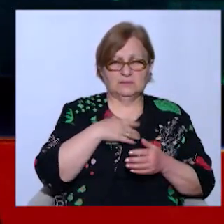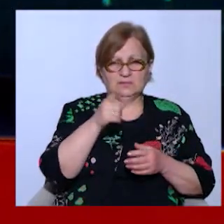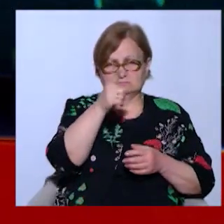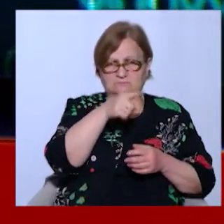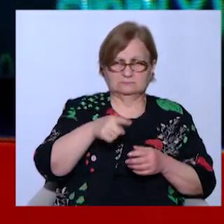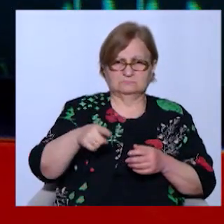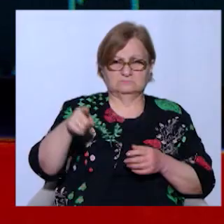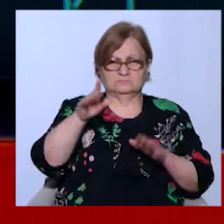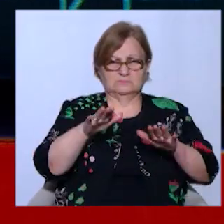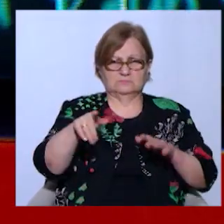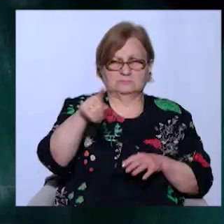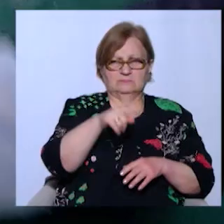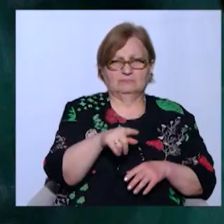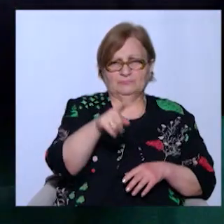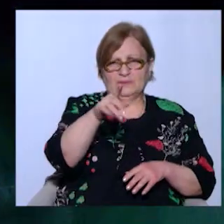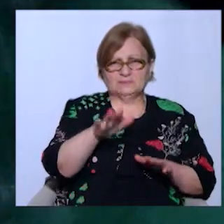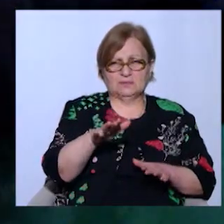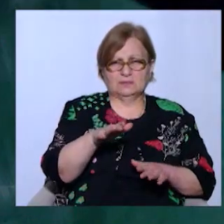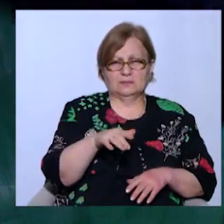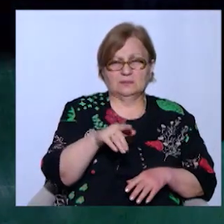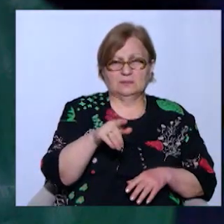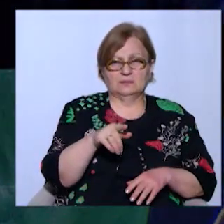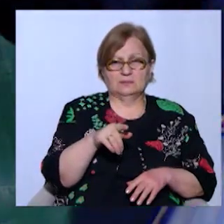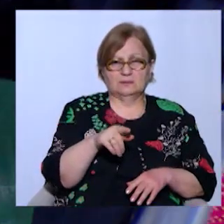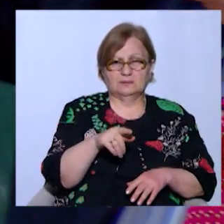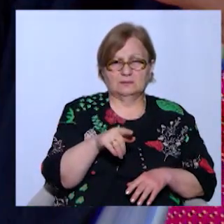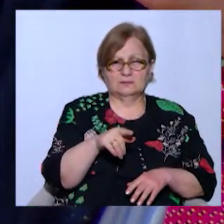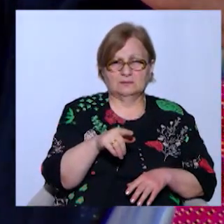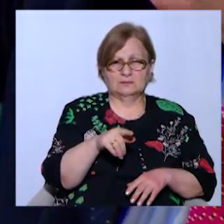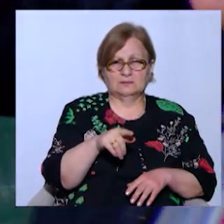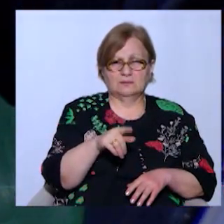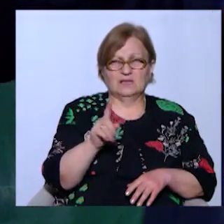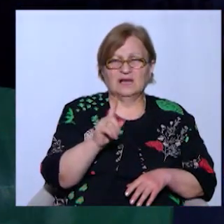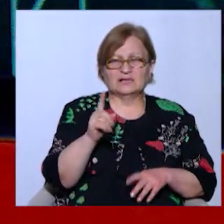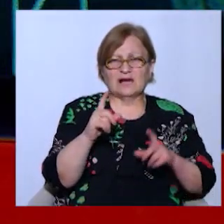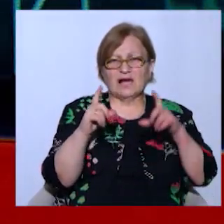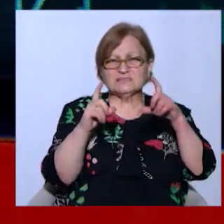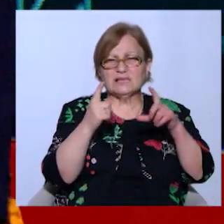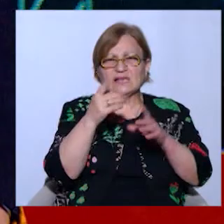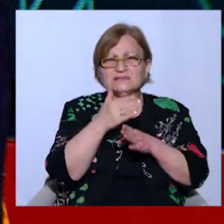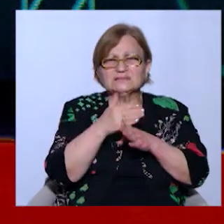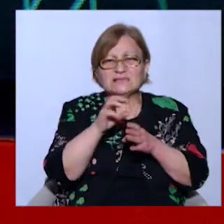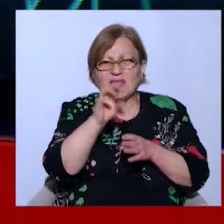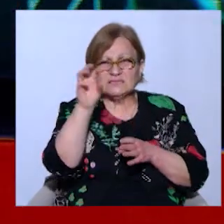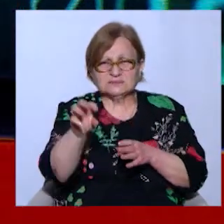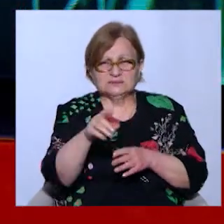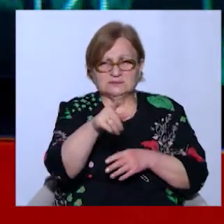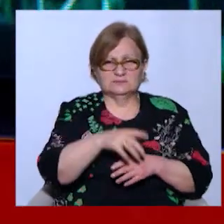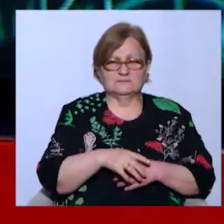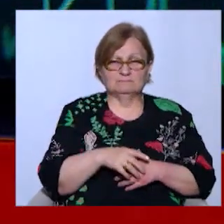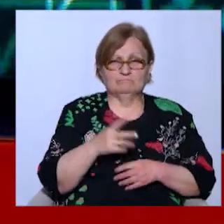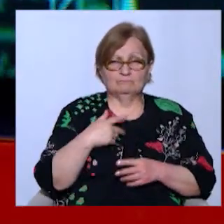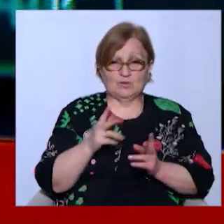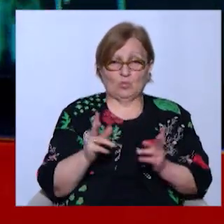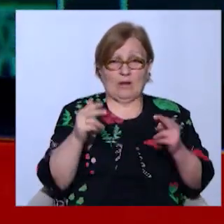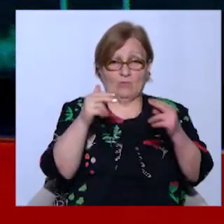ფართობი. აი ეს არის დაფის სიმტკის რაღაცა ნაწილი. აი ეს რომ